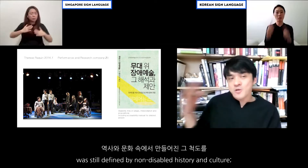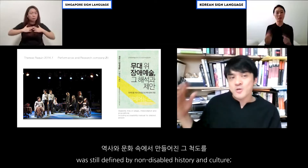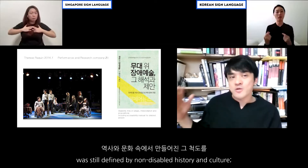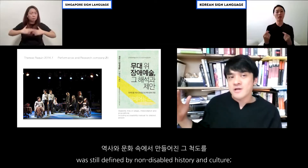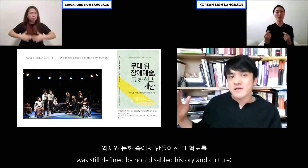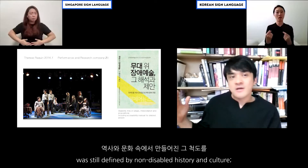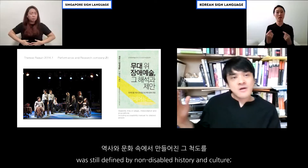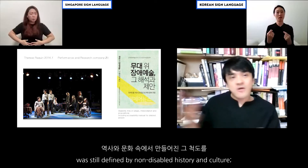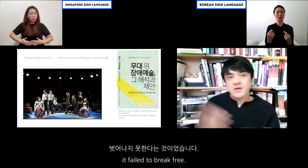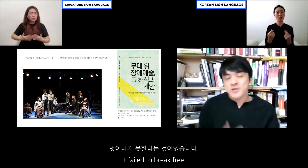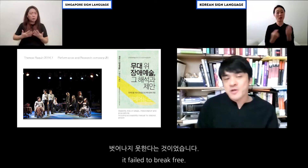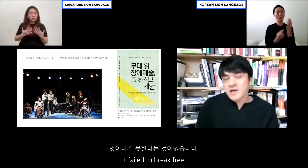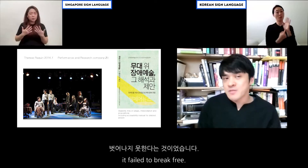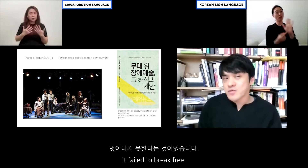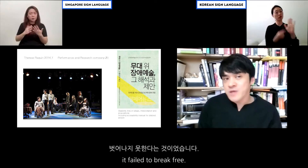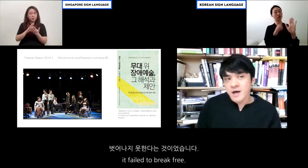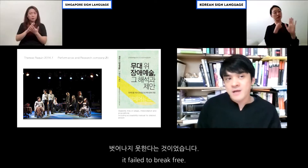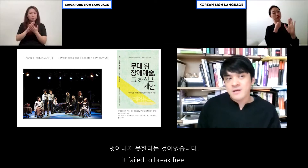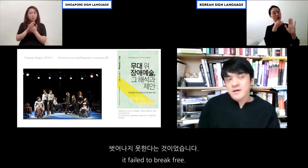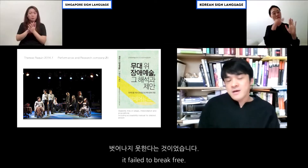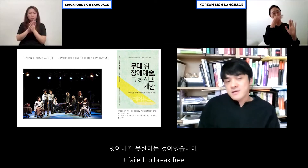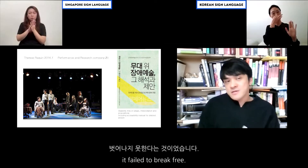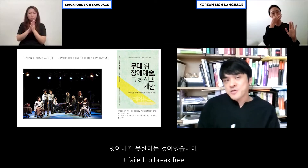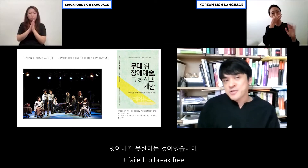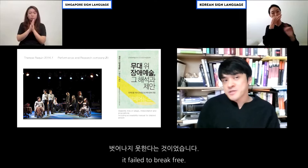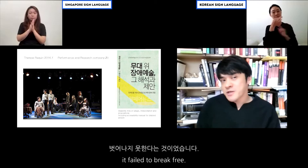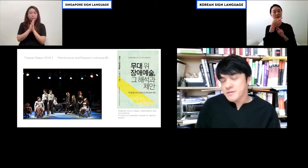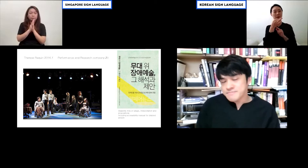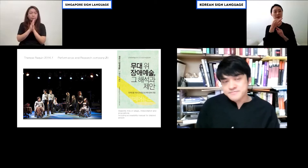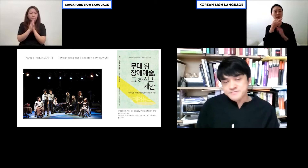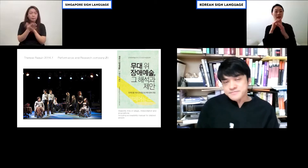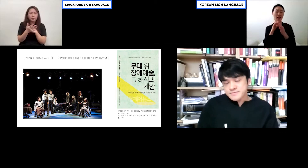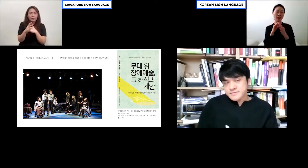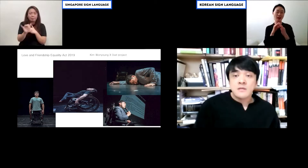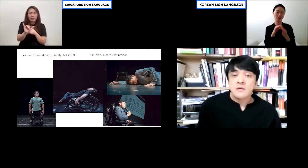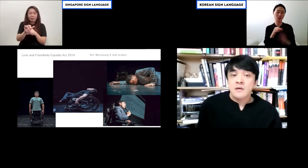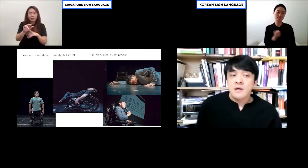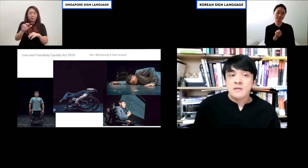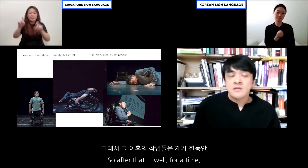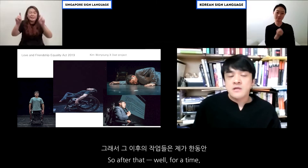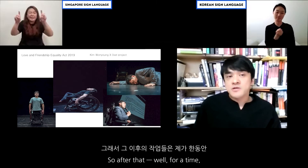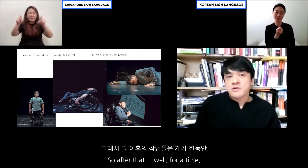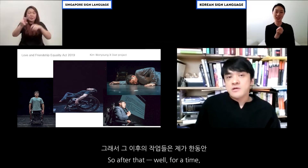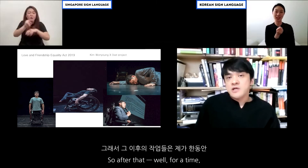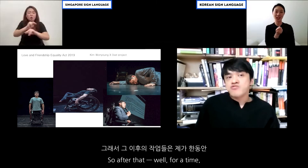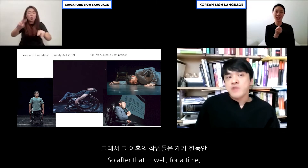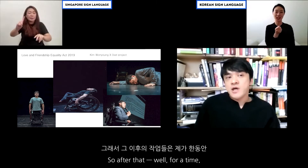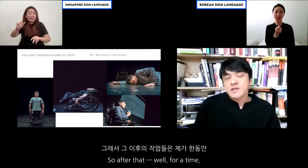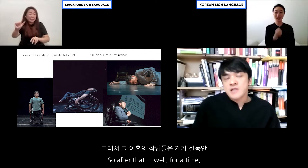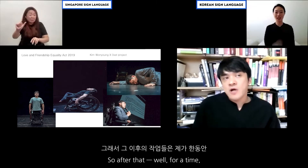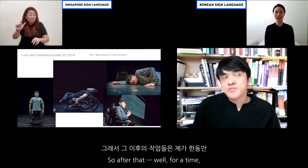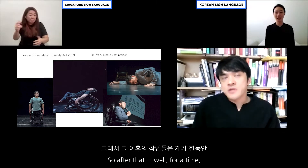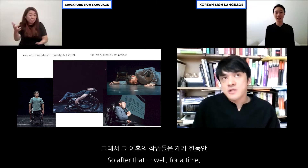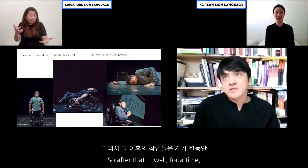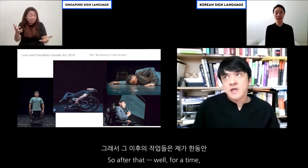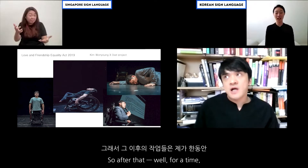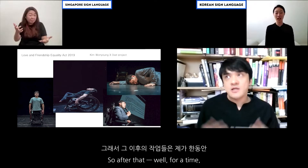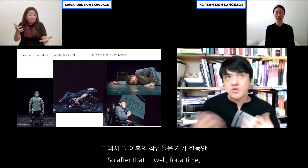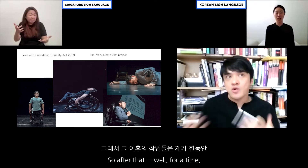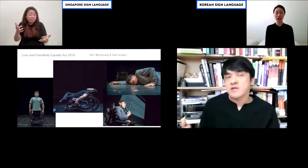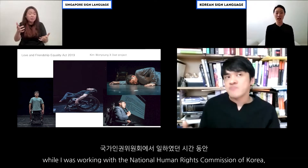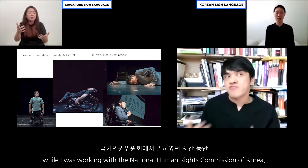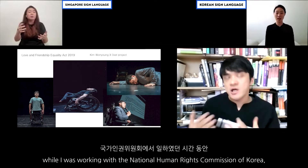그 척도를 거의 벗어나지 못하는 것이었습니다. 그래서 그 이후의 작업들은